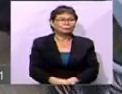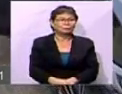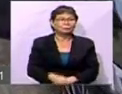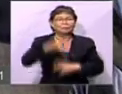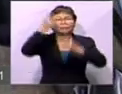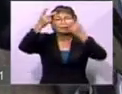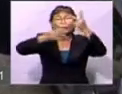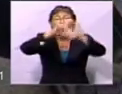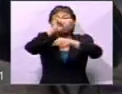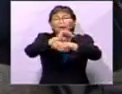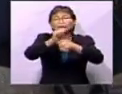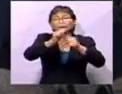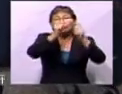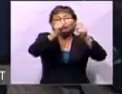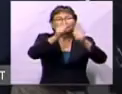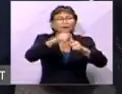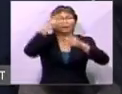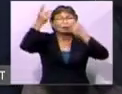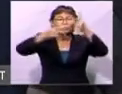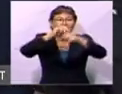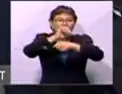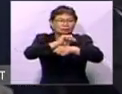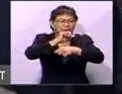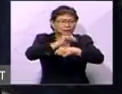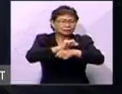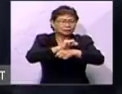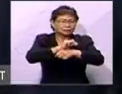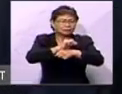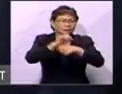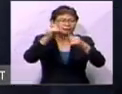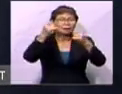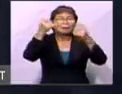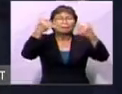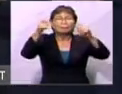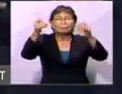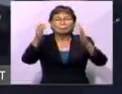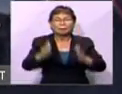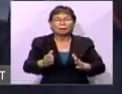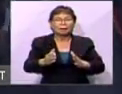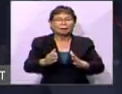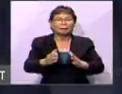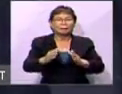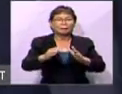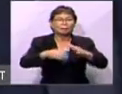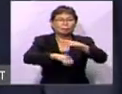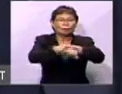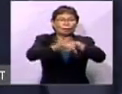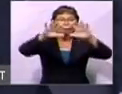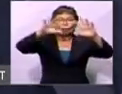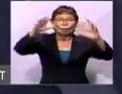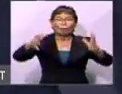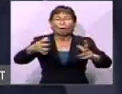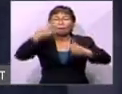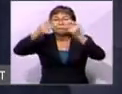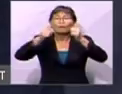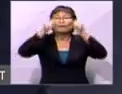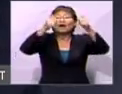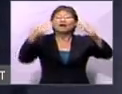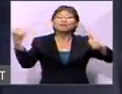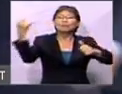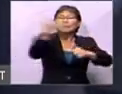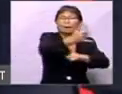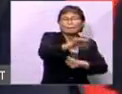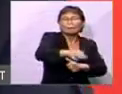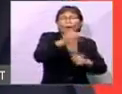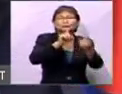Lawatan kerja pertama Presiden Liberia yang juga bintang dan legenda bola sepak dunia George Weah adalah ke Perancis bertemu Presiden